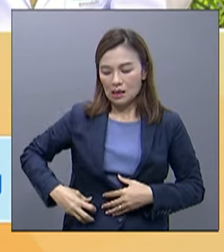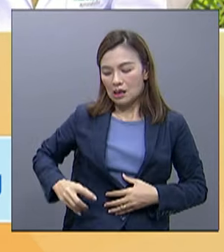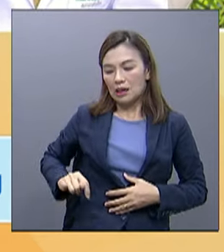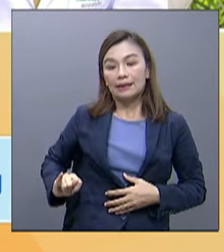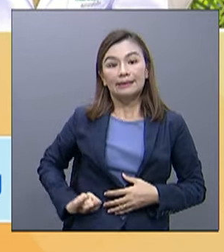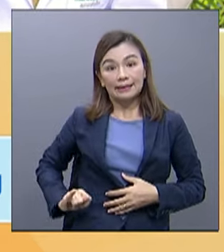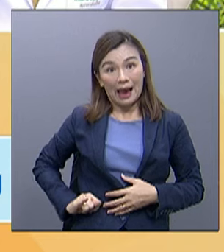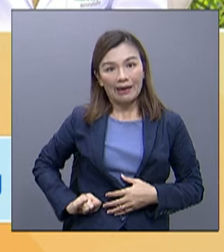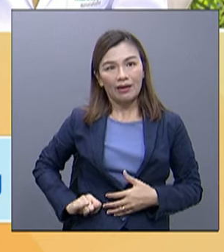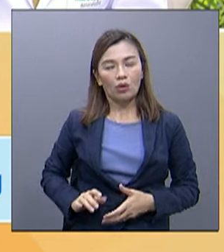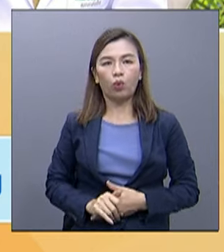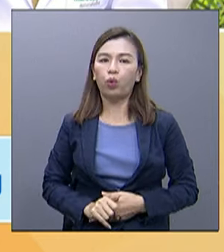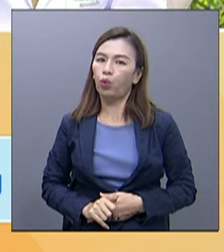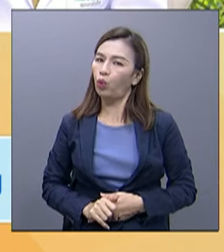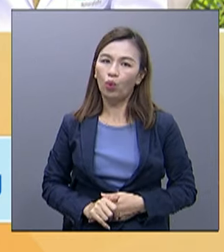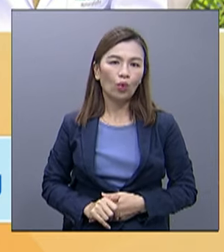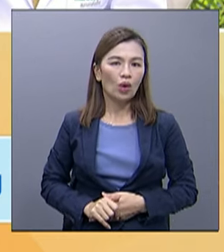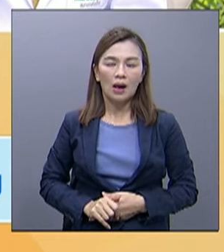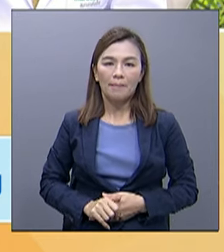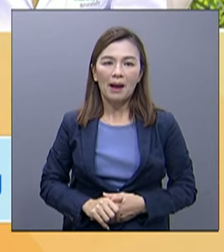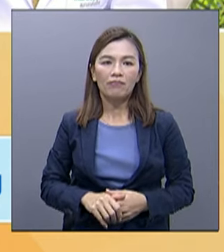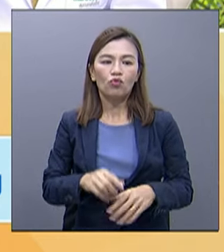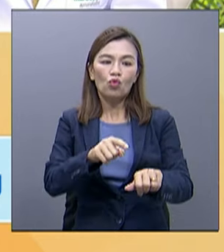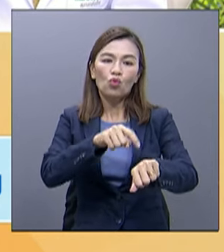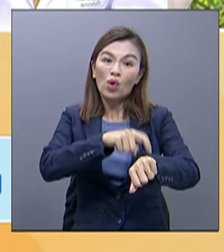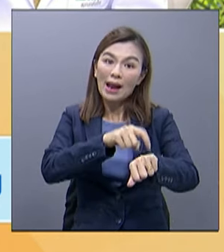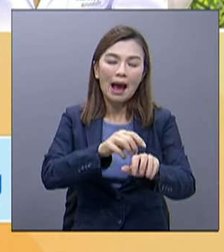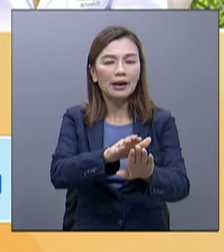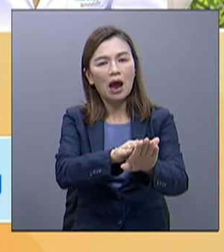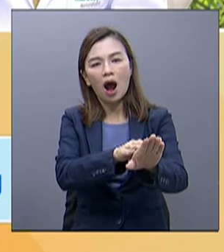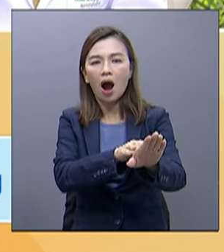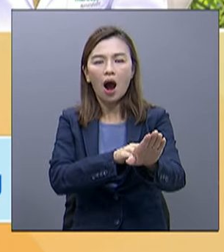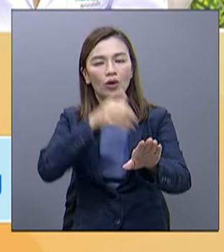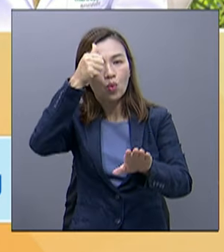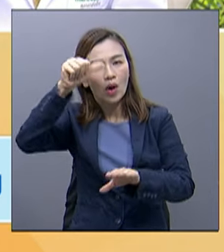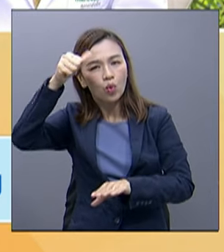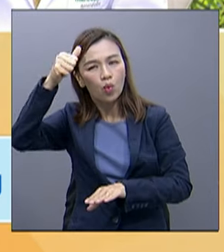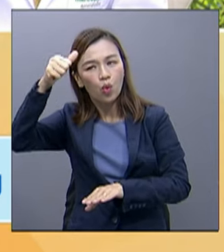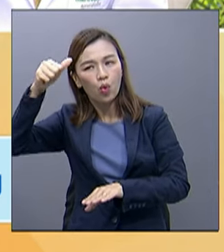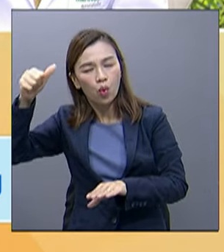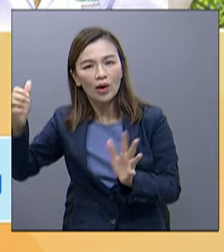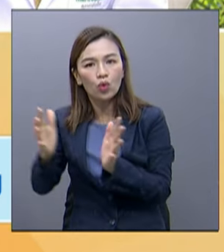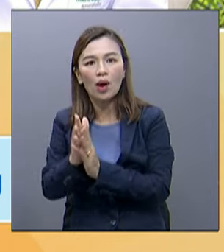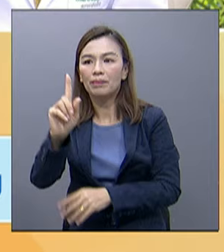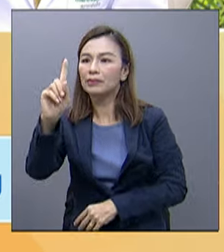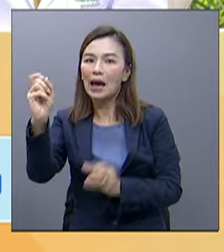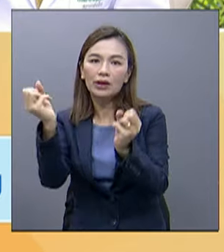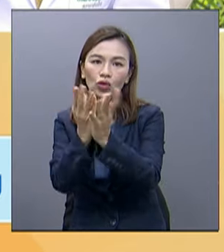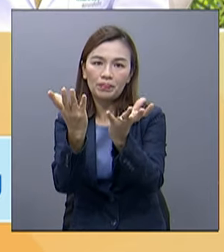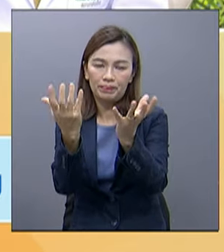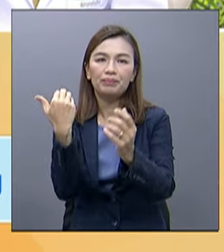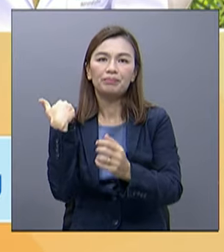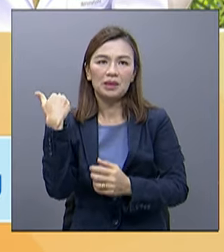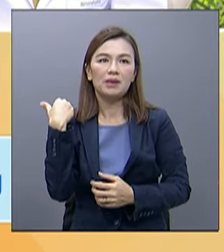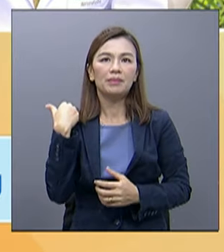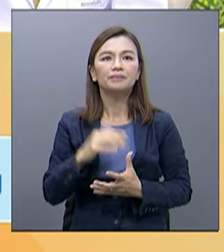ดีอยู่แล้วว่ามันจะไม่ได้เกิดขึ้นทันทีแบบฉับพลันมันน้อยมากที่จะฉับพลันนะดังนั้นมันจะสะสมสะสมไปนะฮะอาจารย์หมอครับทีนี้ถ้าเกิดจะถามว่า